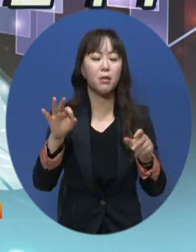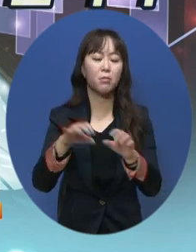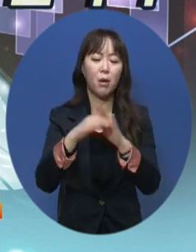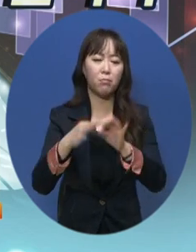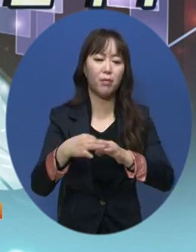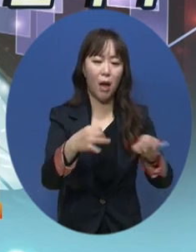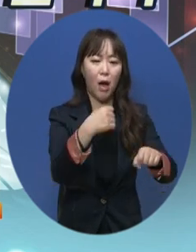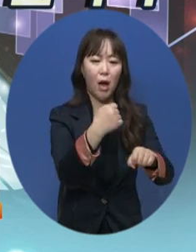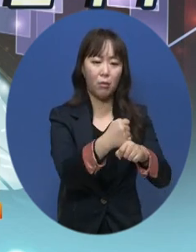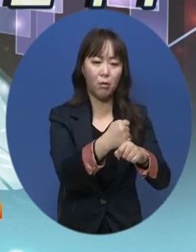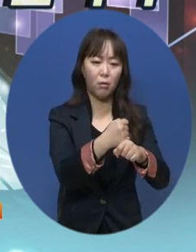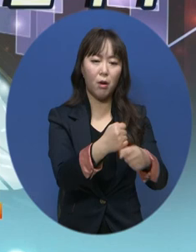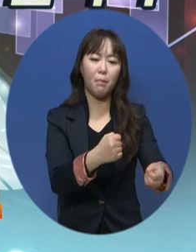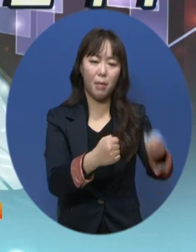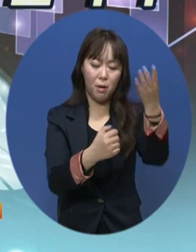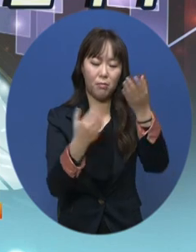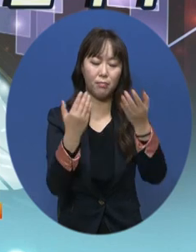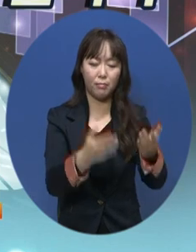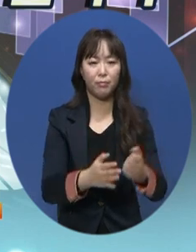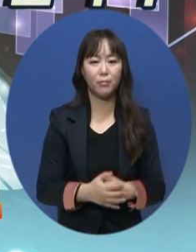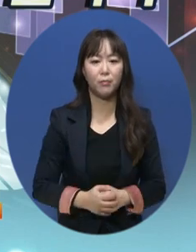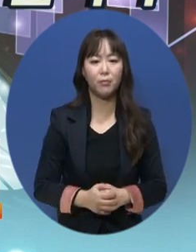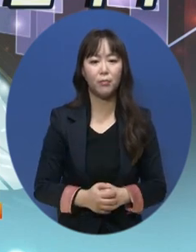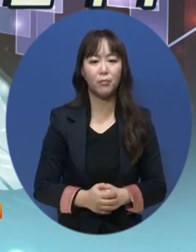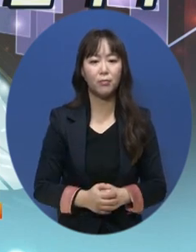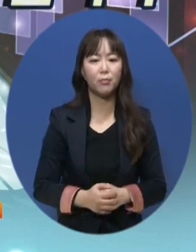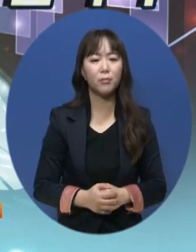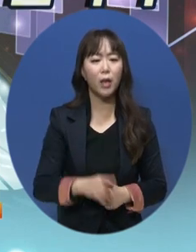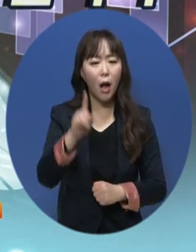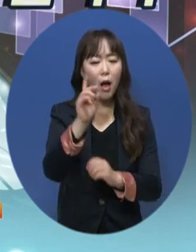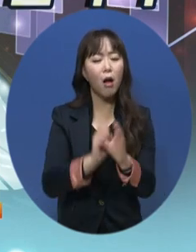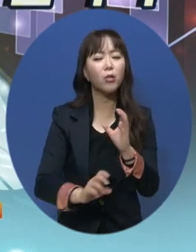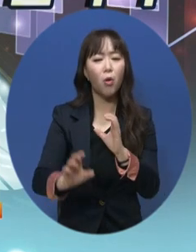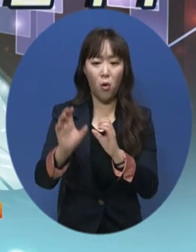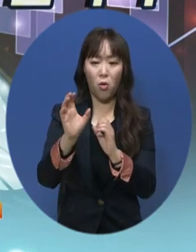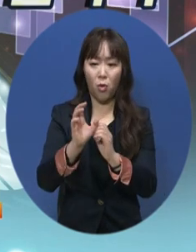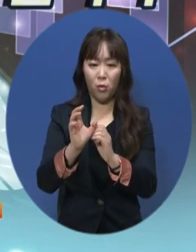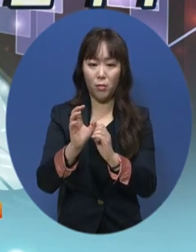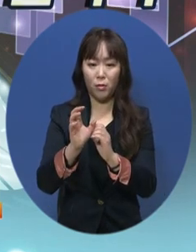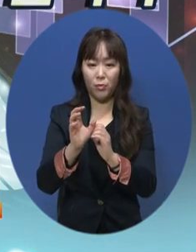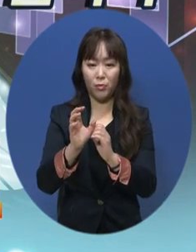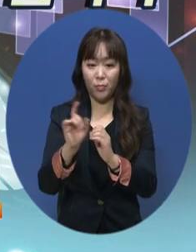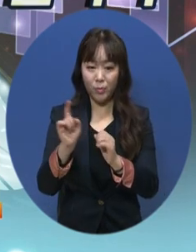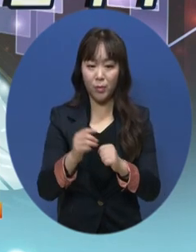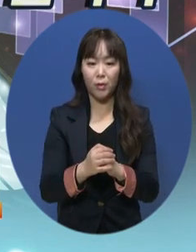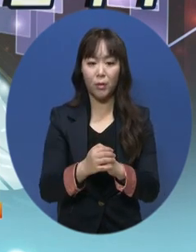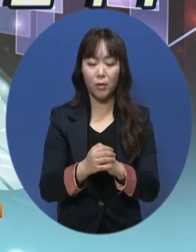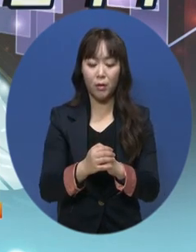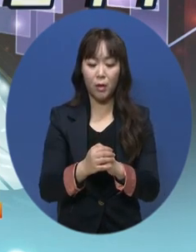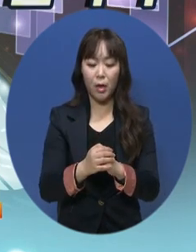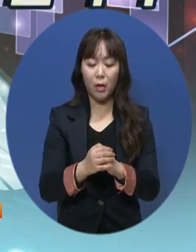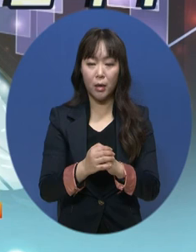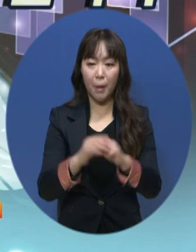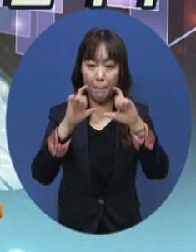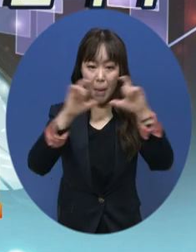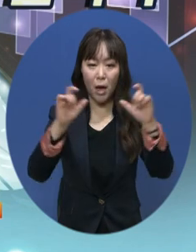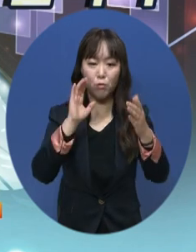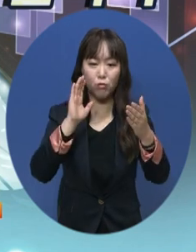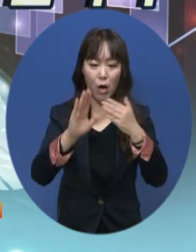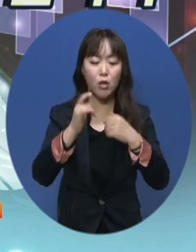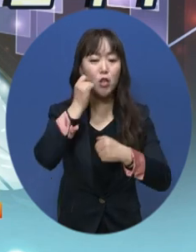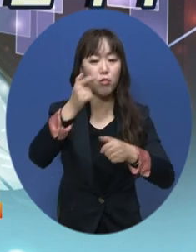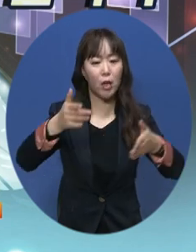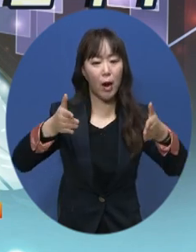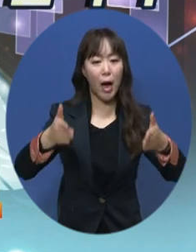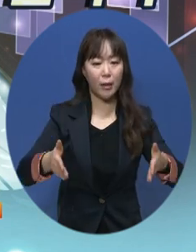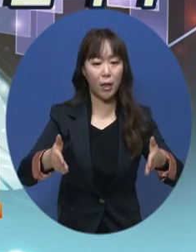당사자들의 손을 들어줬습니다. 그리고 한 가지 내용이 더 있습니다. 판결일로부터 6개월